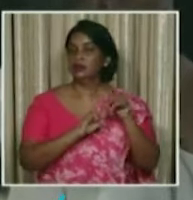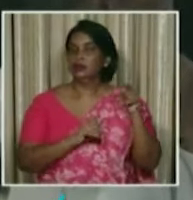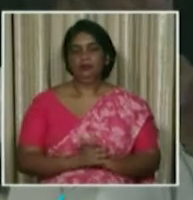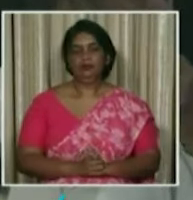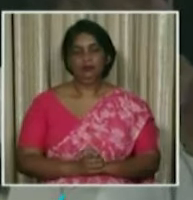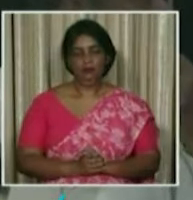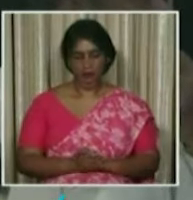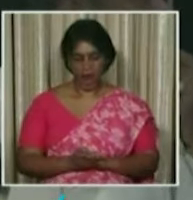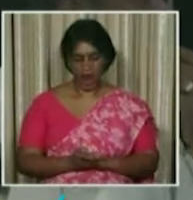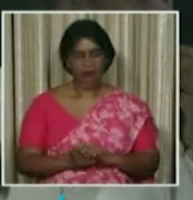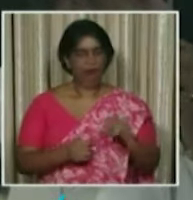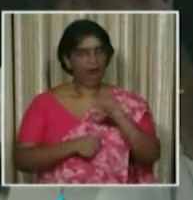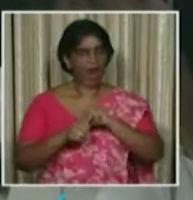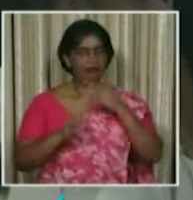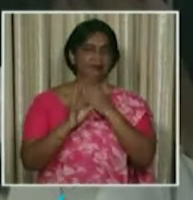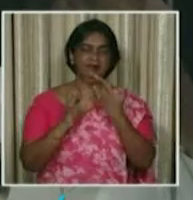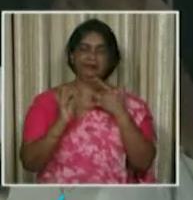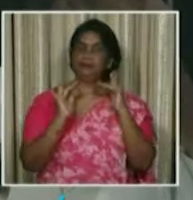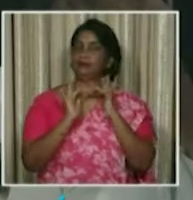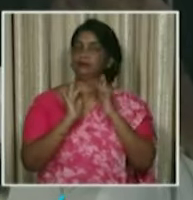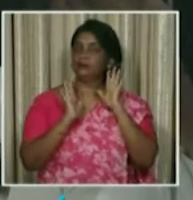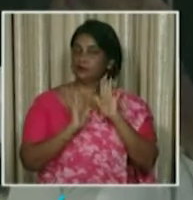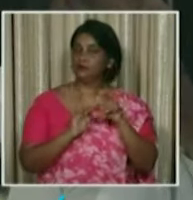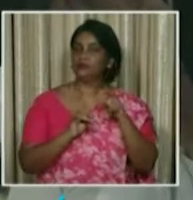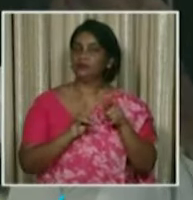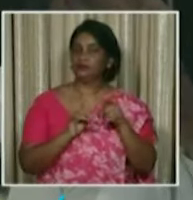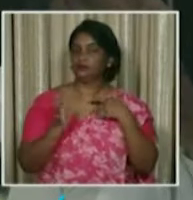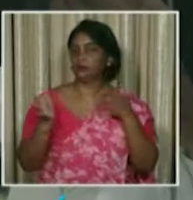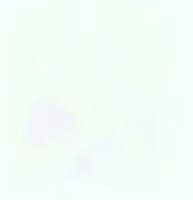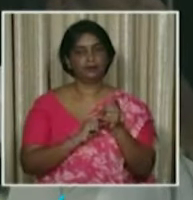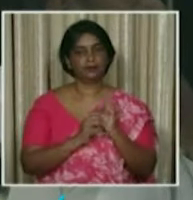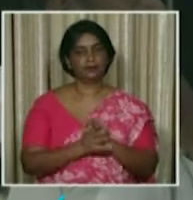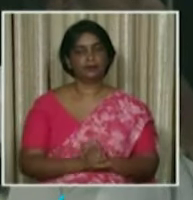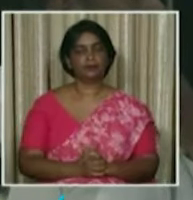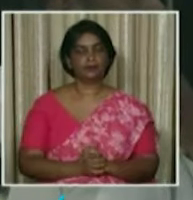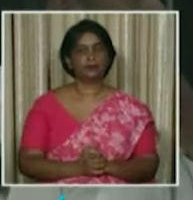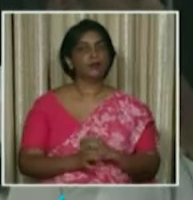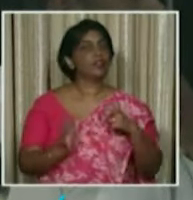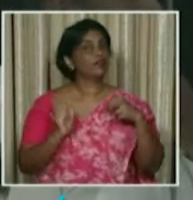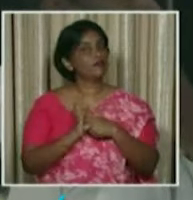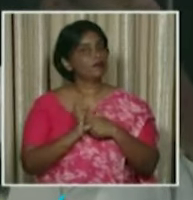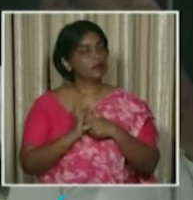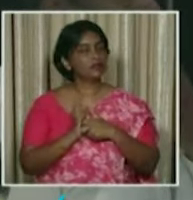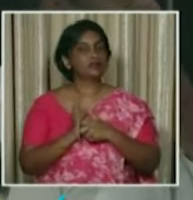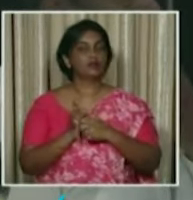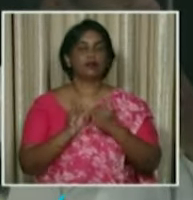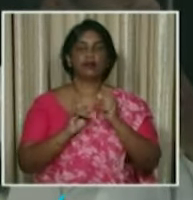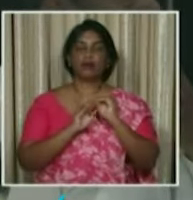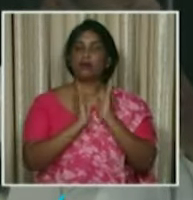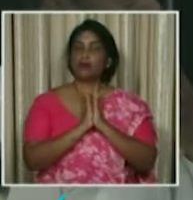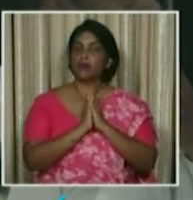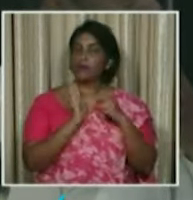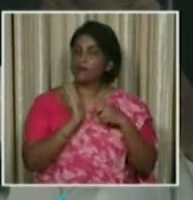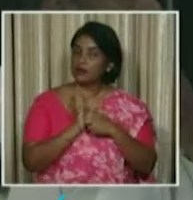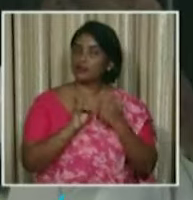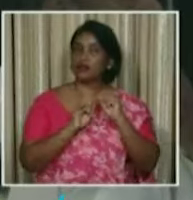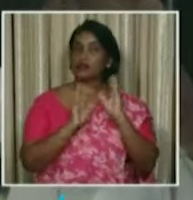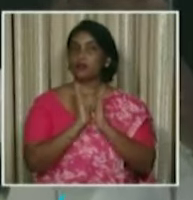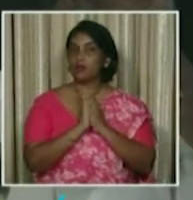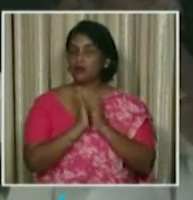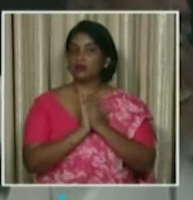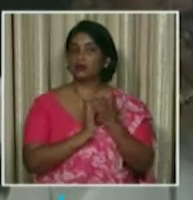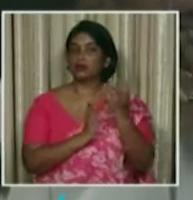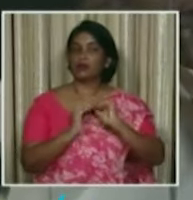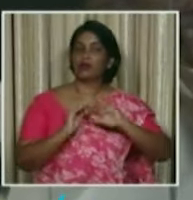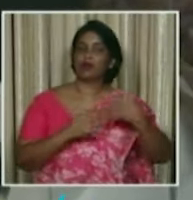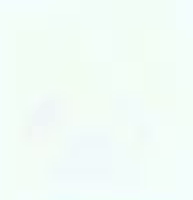සහ ආයතන සමූහය අතර මාර්ගගත ආකාරයෙන් වීසා සහ විදේශ ගමන් පළපත්‍ර අයදුම් කිරීමේ සේවා බැහැරින්